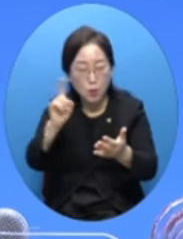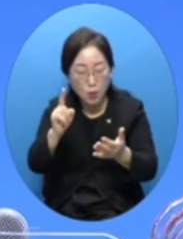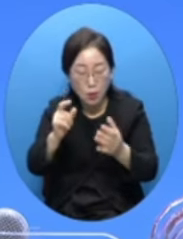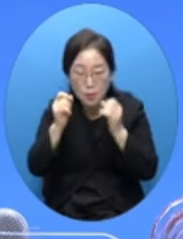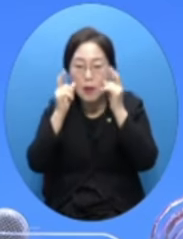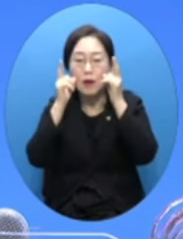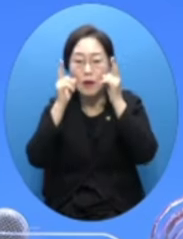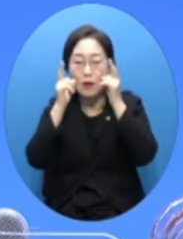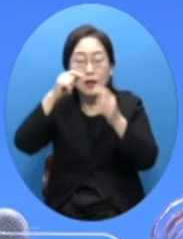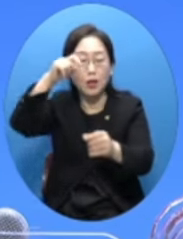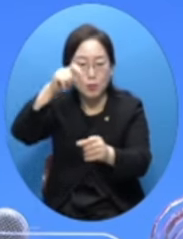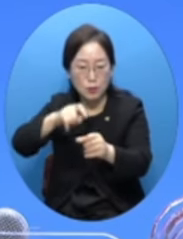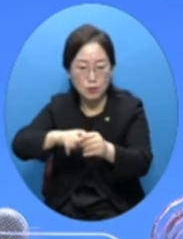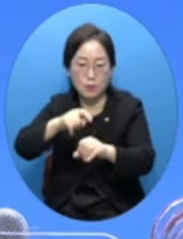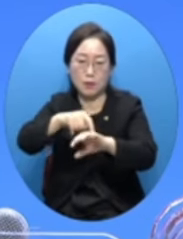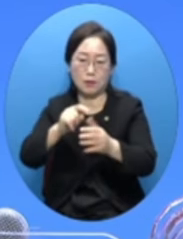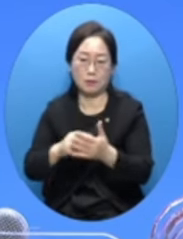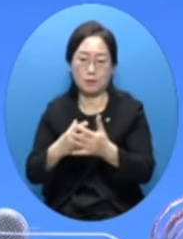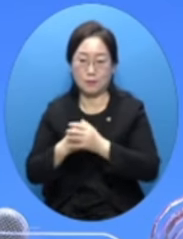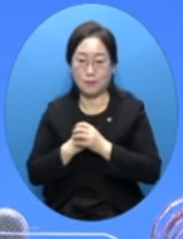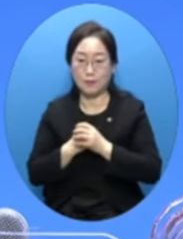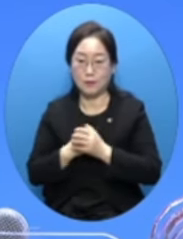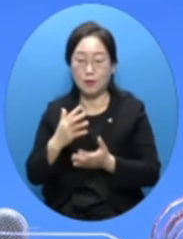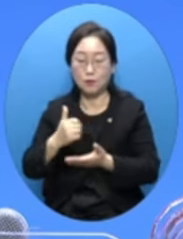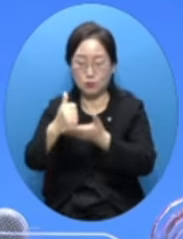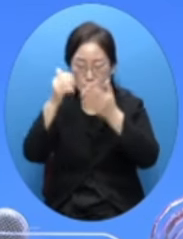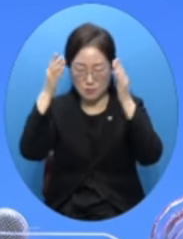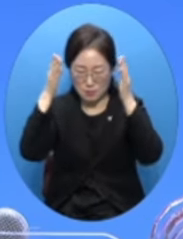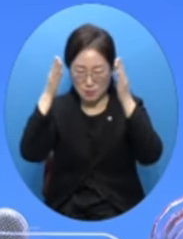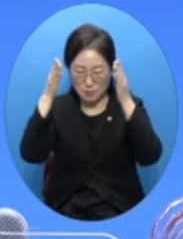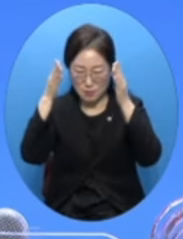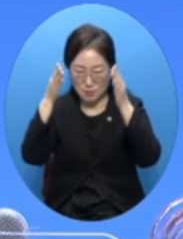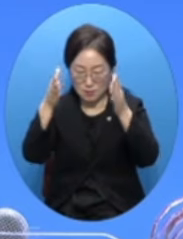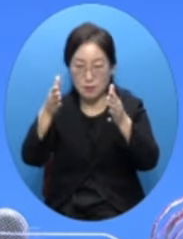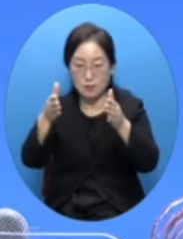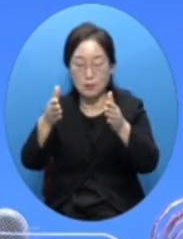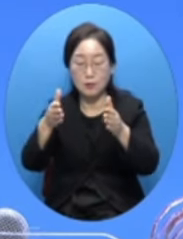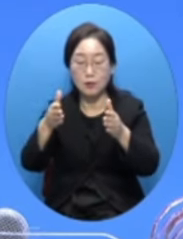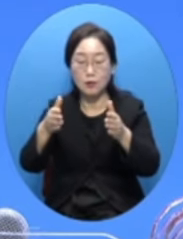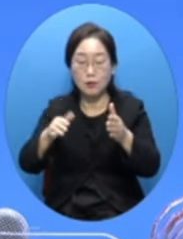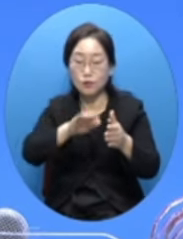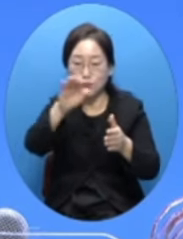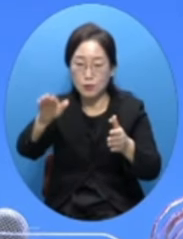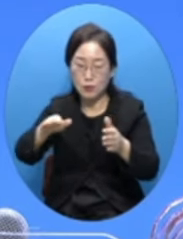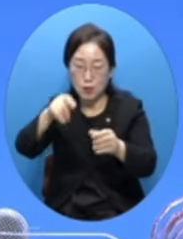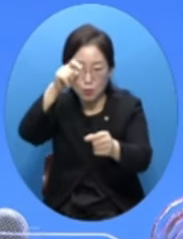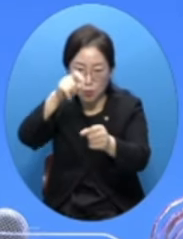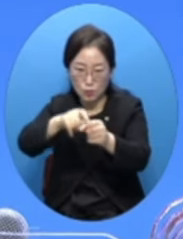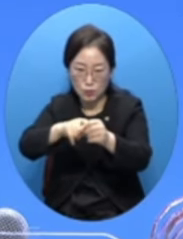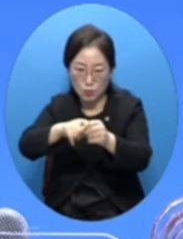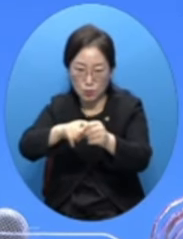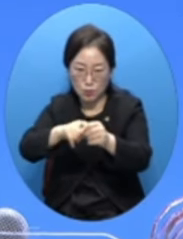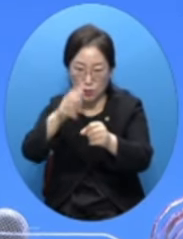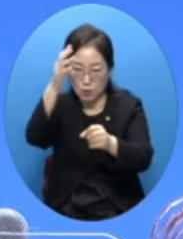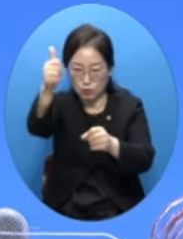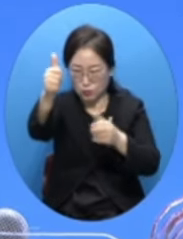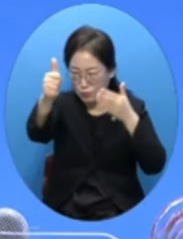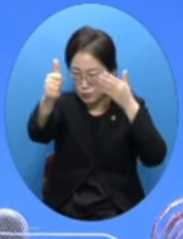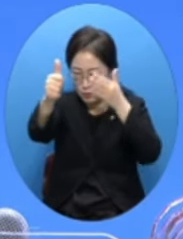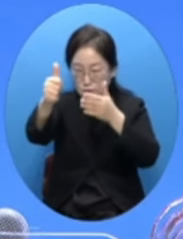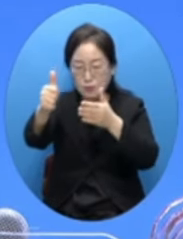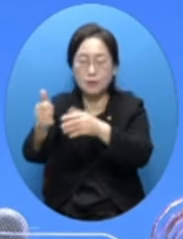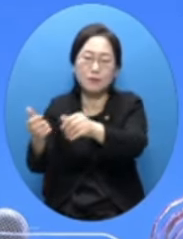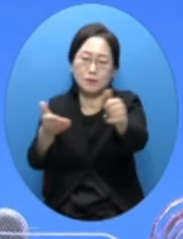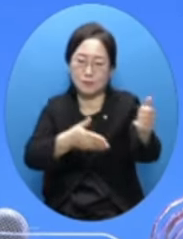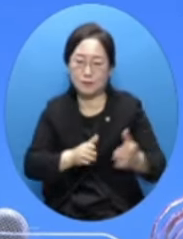목적을 마음껏 품고 주님을 향하여 우리의 목적지를 향해 달려나가는 주님의 귀한 일꾼들이 다